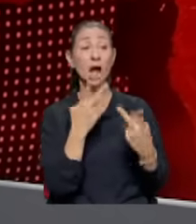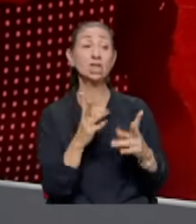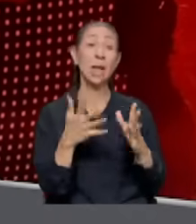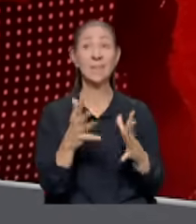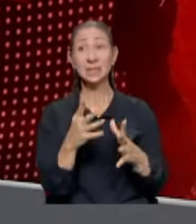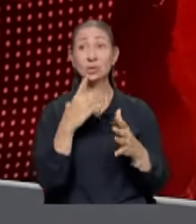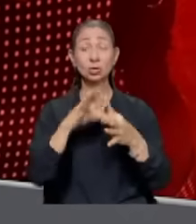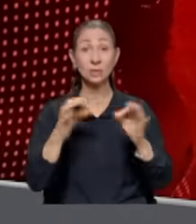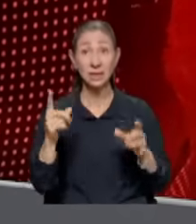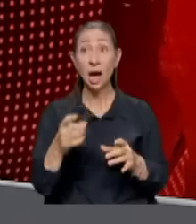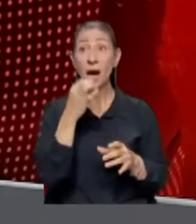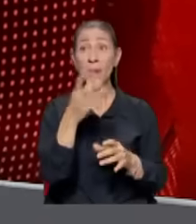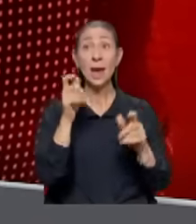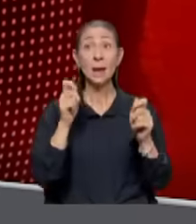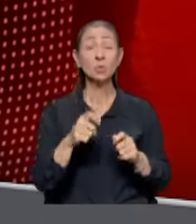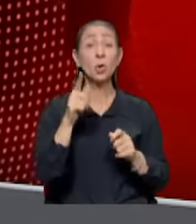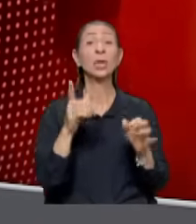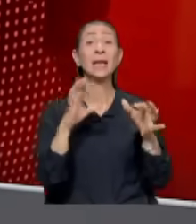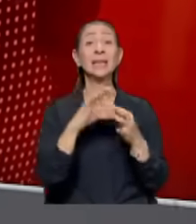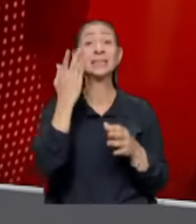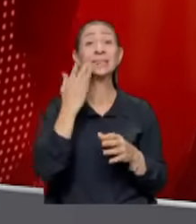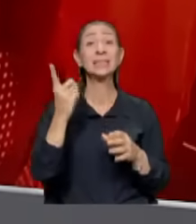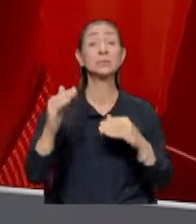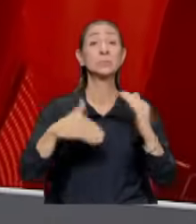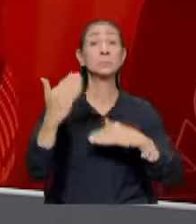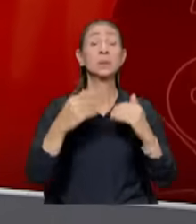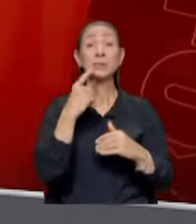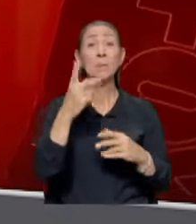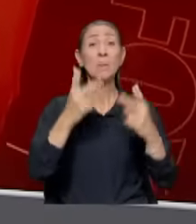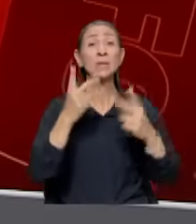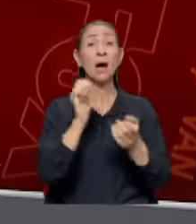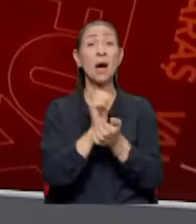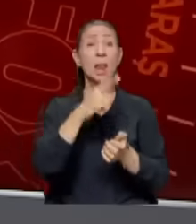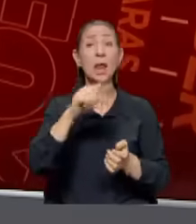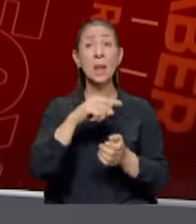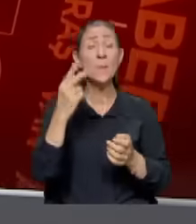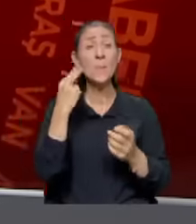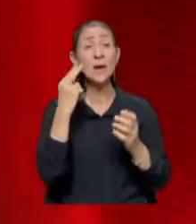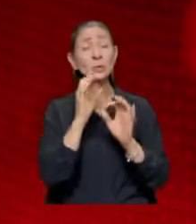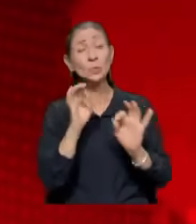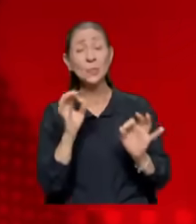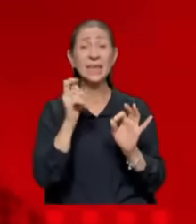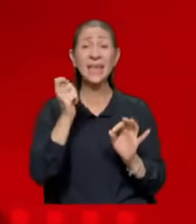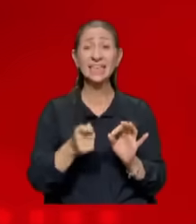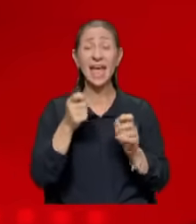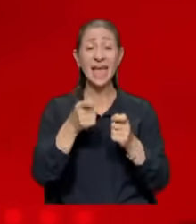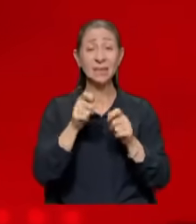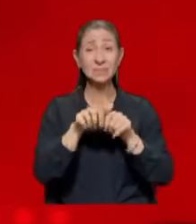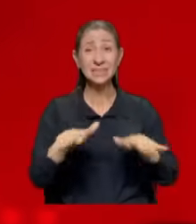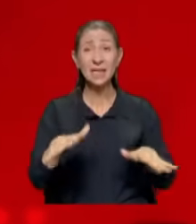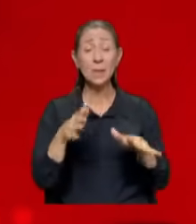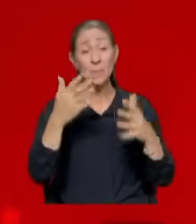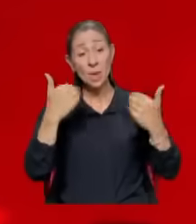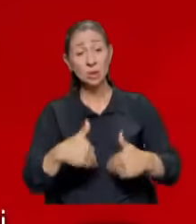ilgili sözleriydi. Haber yapmıştık. Onunla ilgili izleyicilerimiz demiş ki bazı ailelerin masum gerekçesi adına eğitim sistemini